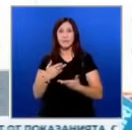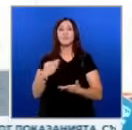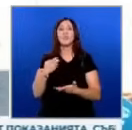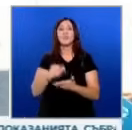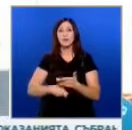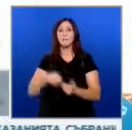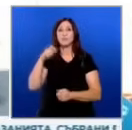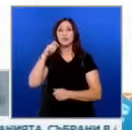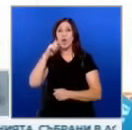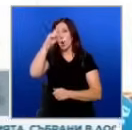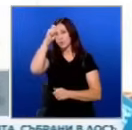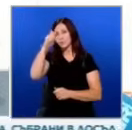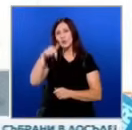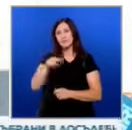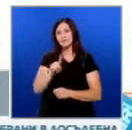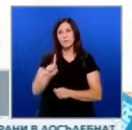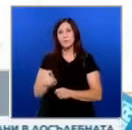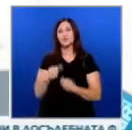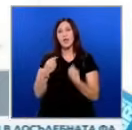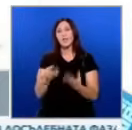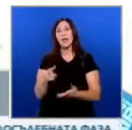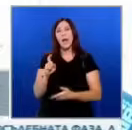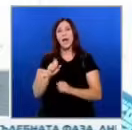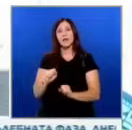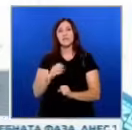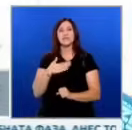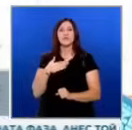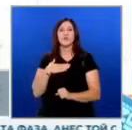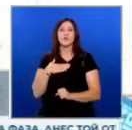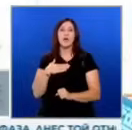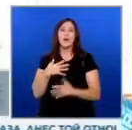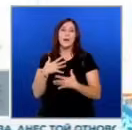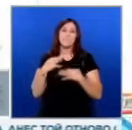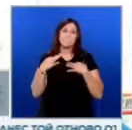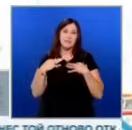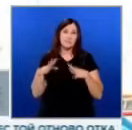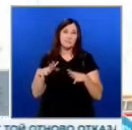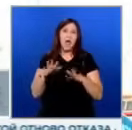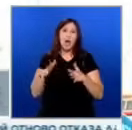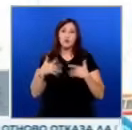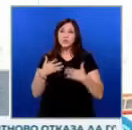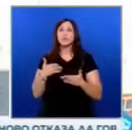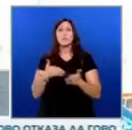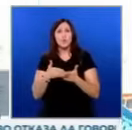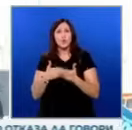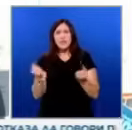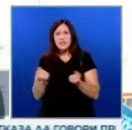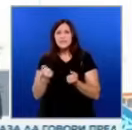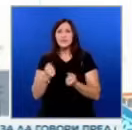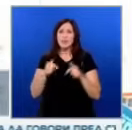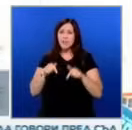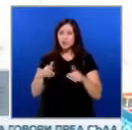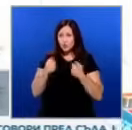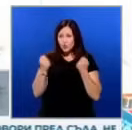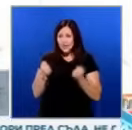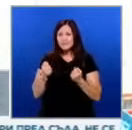че господин Главчев не може да даде гаранции за своята безпристрастност. Ако щете и поради действията му, и днешното му действие,